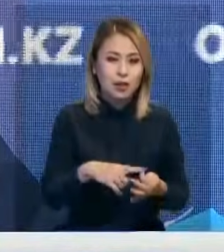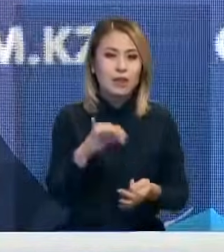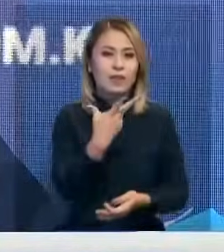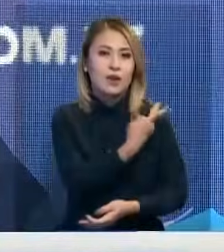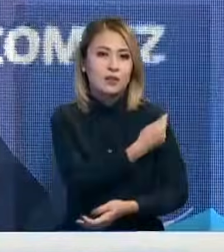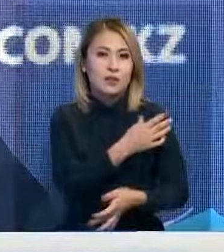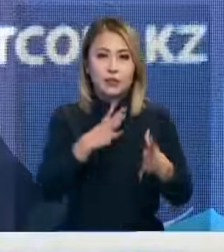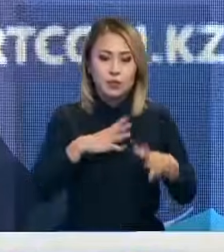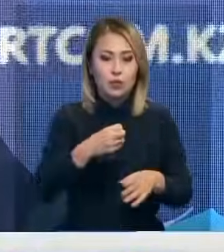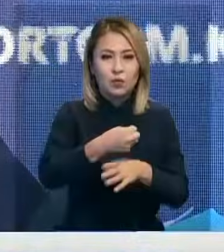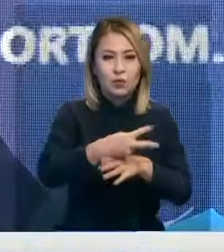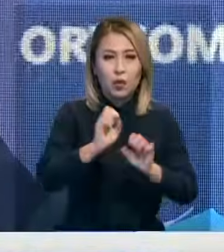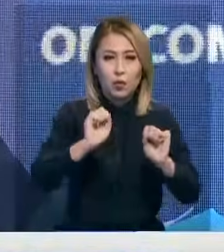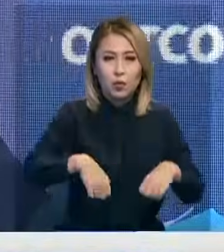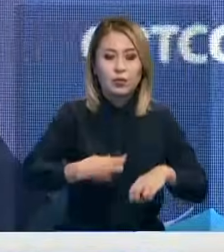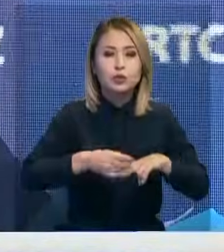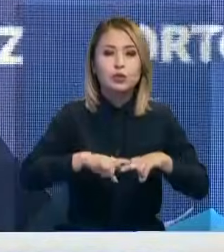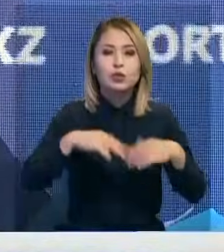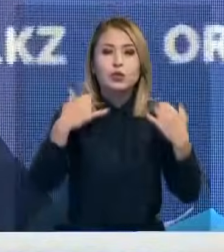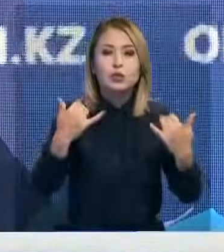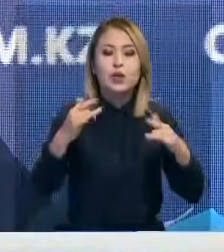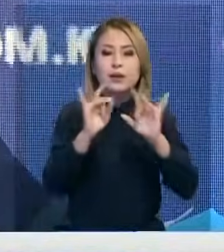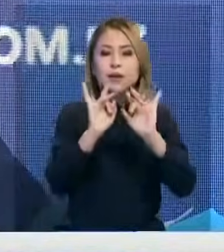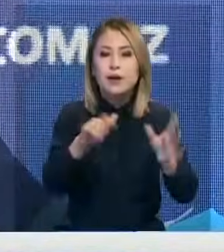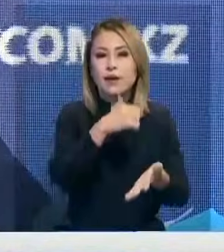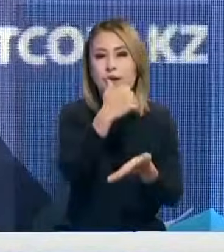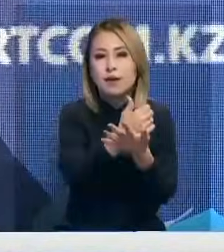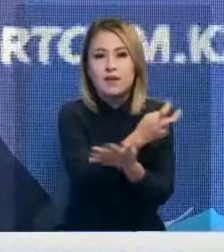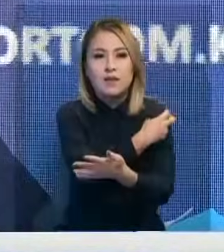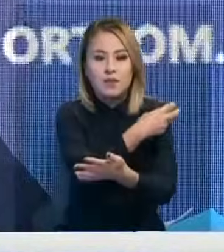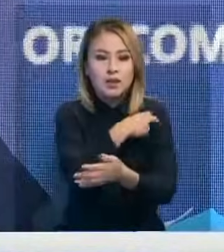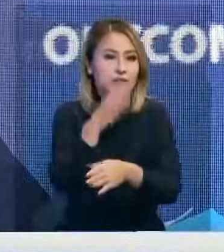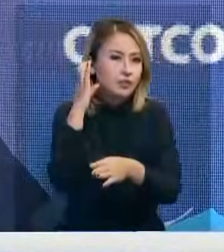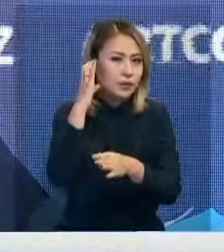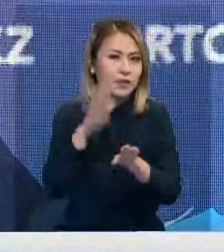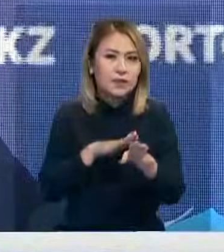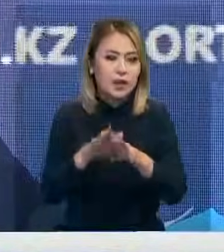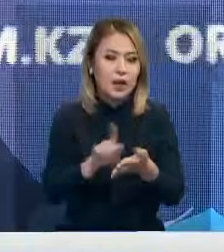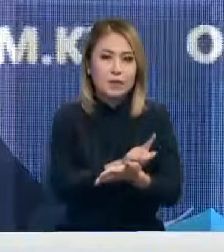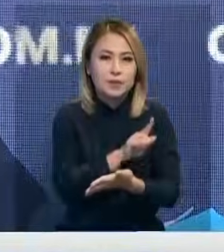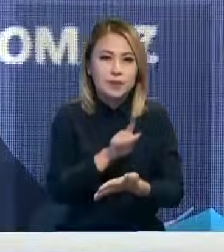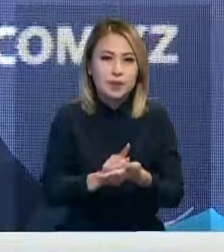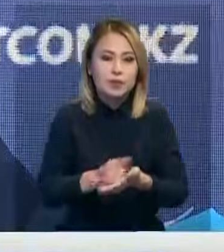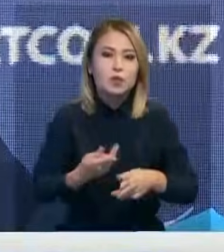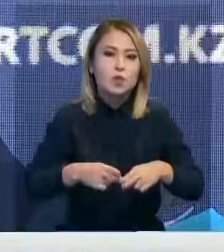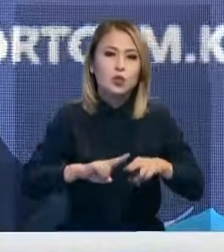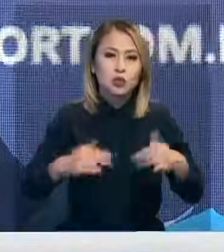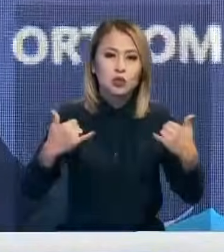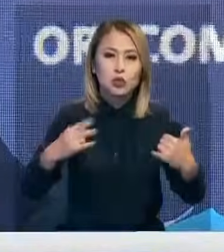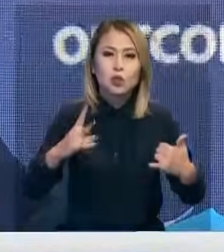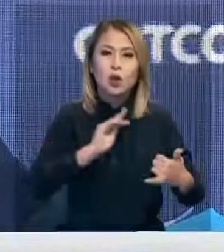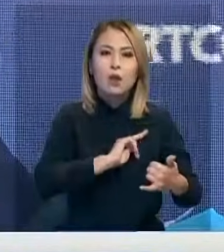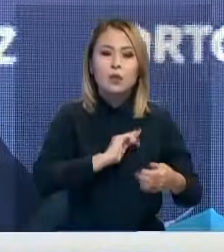еңбекке араластырмау керек. Денсаулық туралы кодекс бойынша бас санитар дәрігердің қаулысын орындау міндетті. Сондықтан қазіргі таңда жұмыс